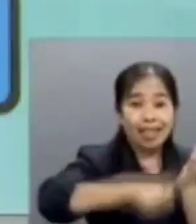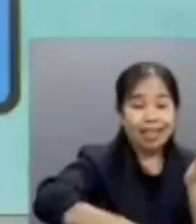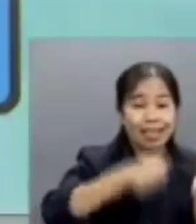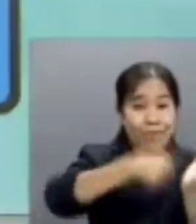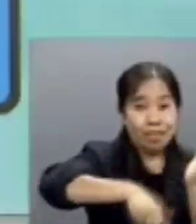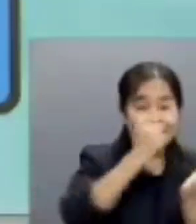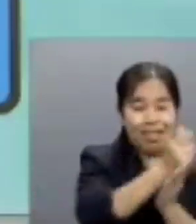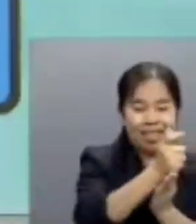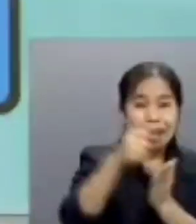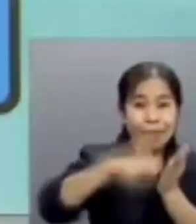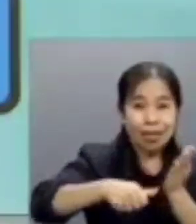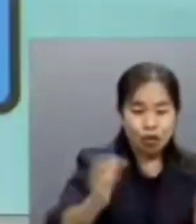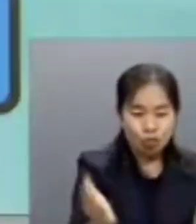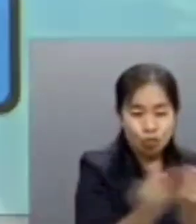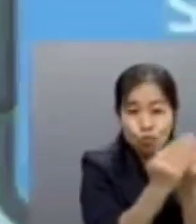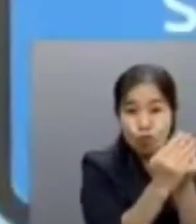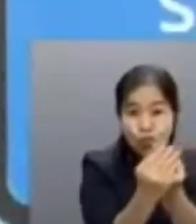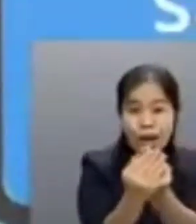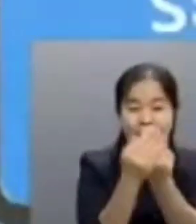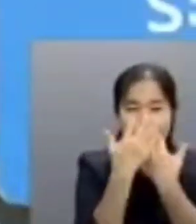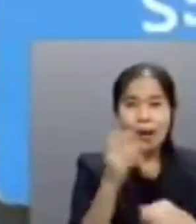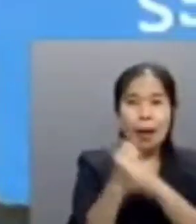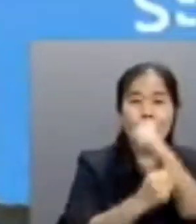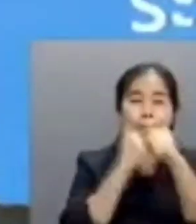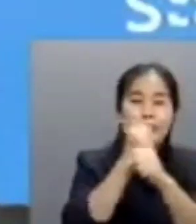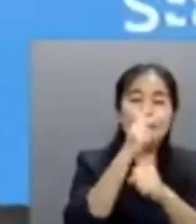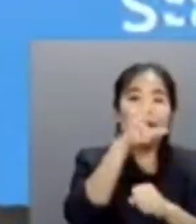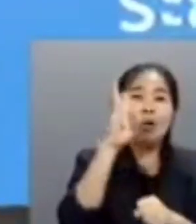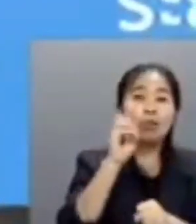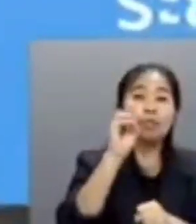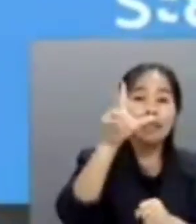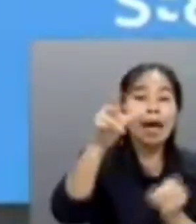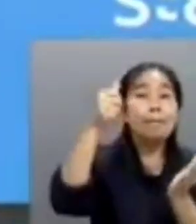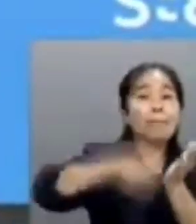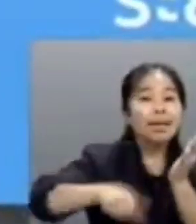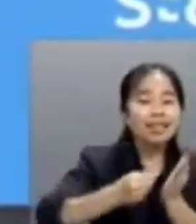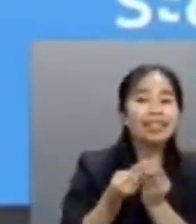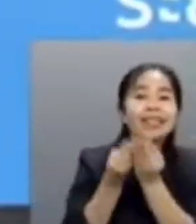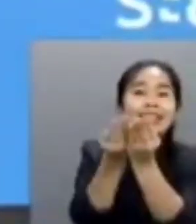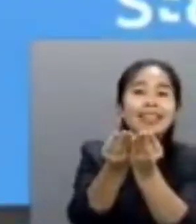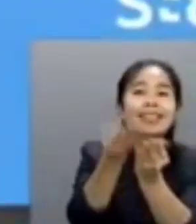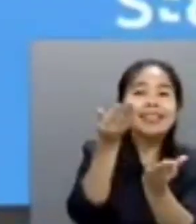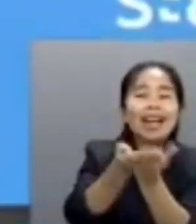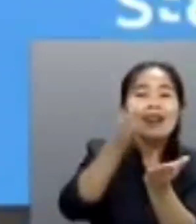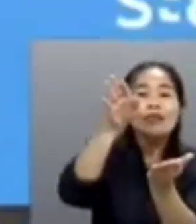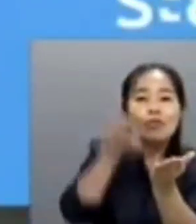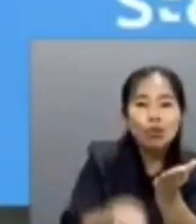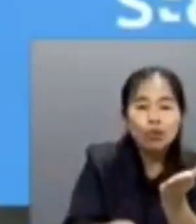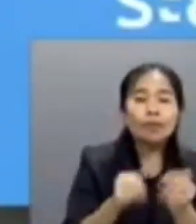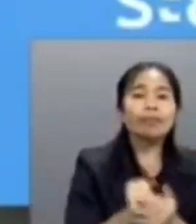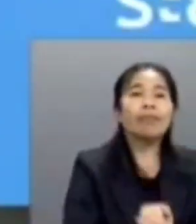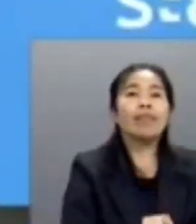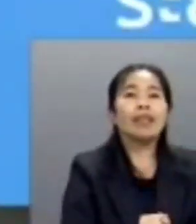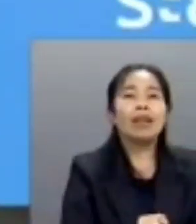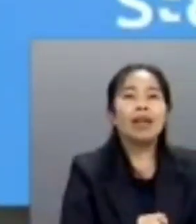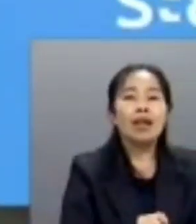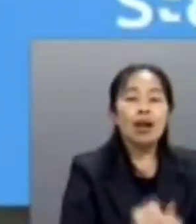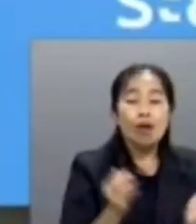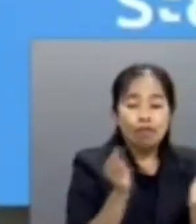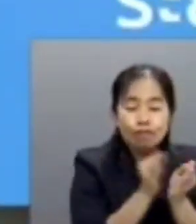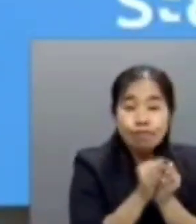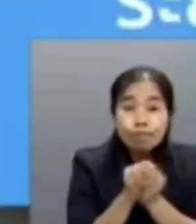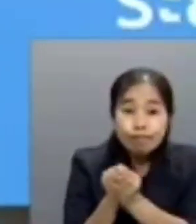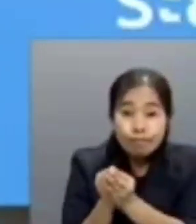และบริการต่างๆเพื่อลดหย่อนภาษีตามโครงการนี้ช่วยลดหย่อนภาษีได้มากน้อยแค่ไหนหรือไม่ช่วยเลยกันแน่